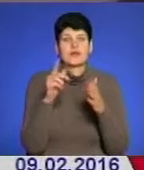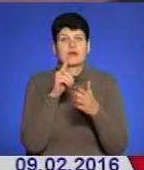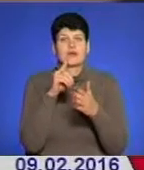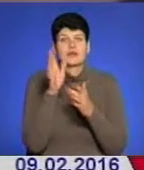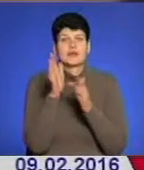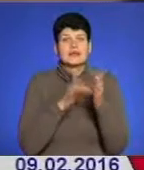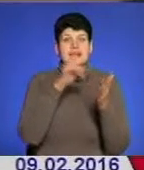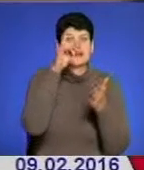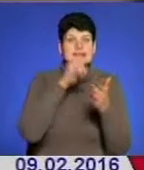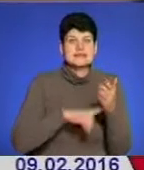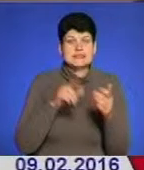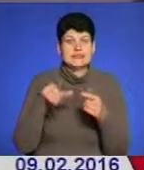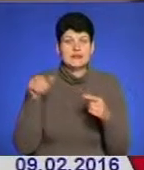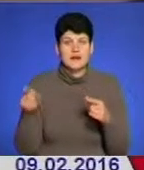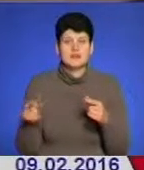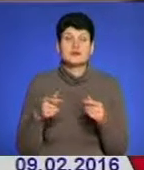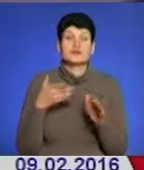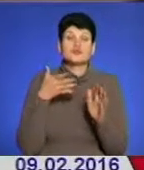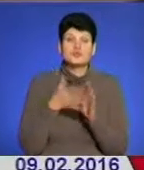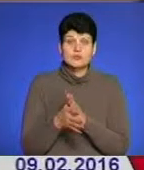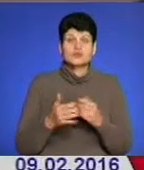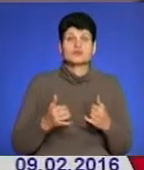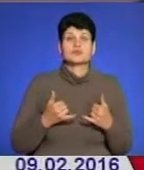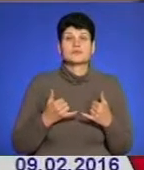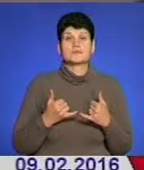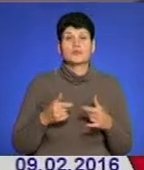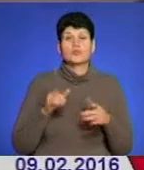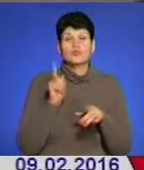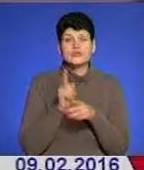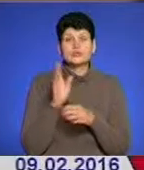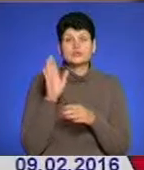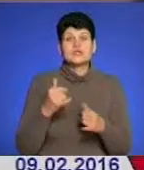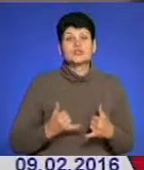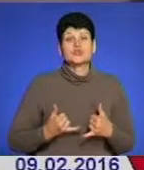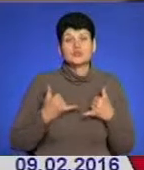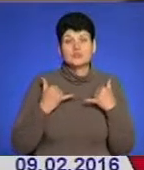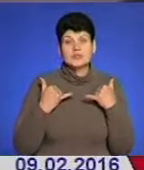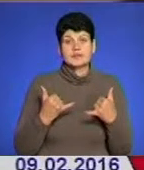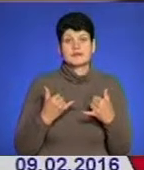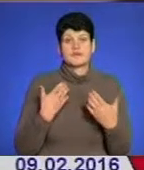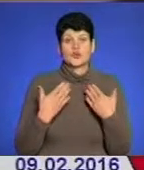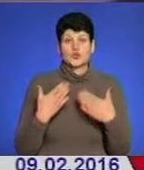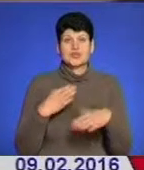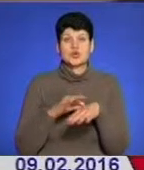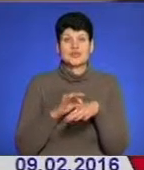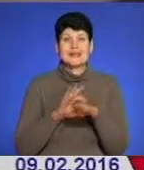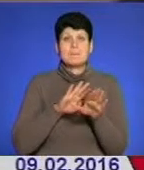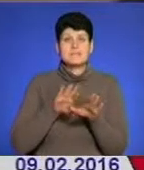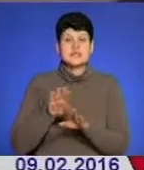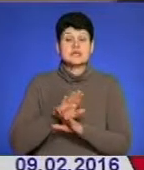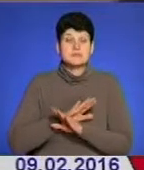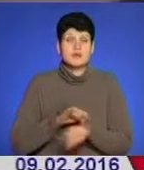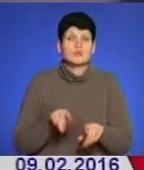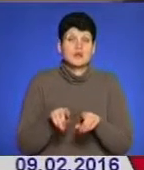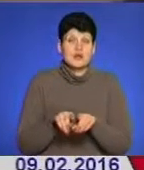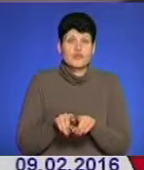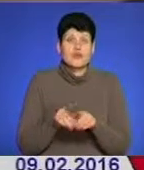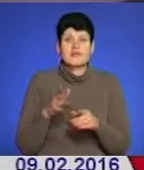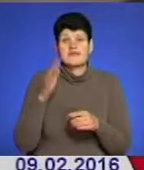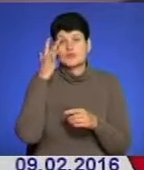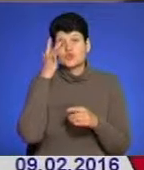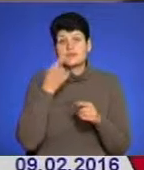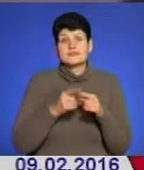країнах. Звісно, відношення шанобливе, і всіх культур відношення шанобливе до людського тіла, після смерті також, але в індусів